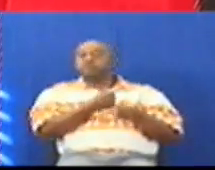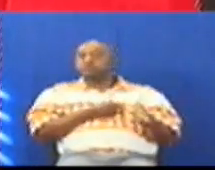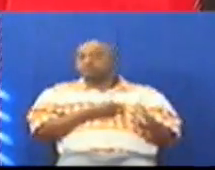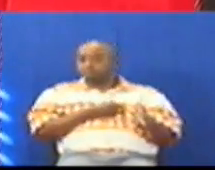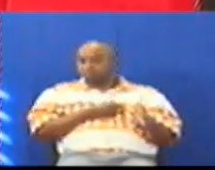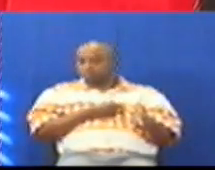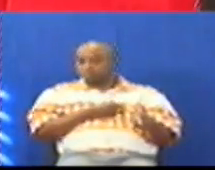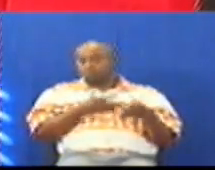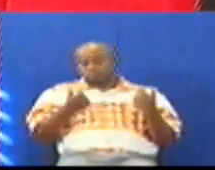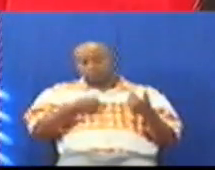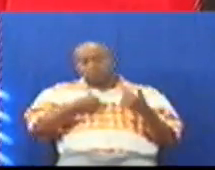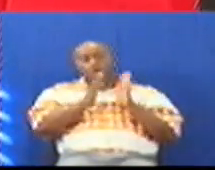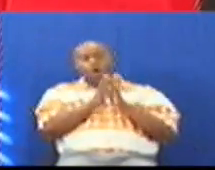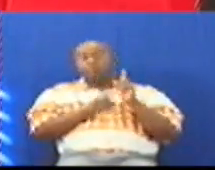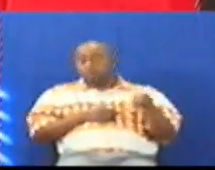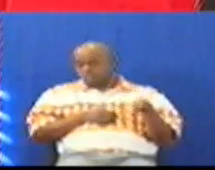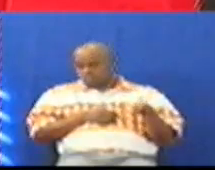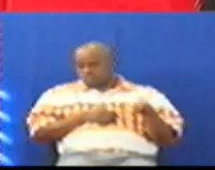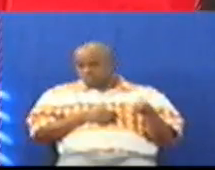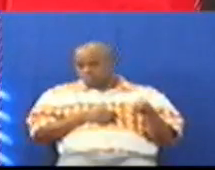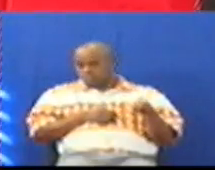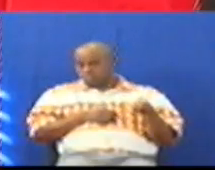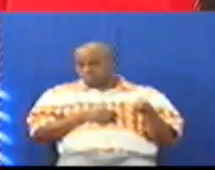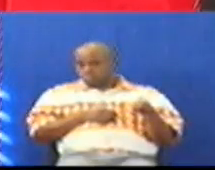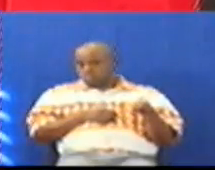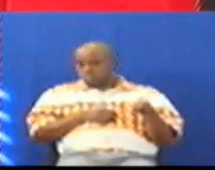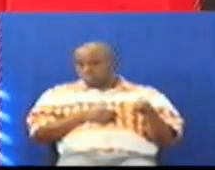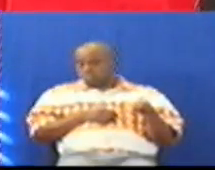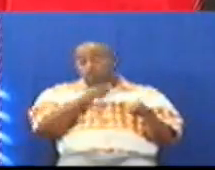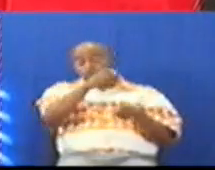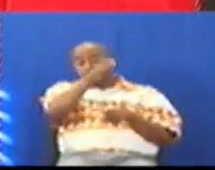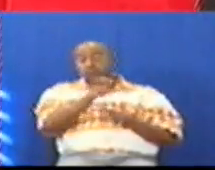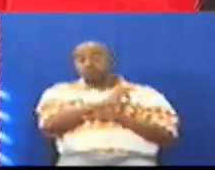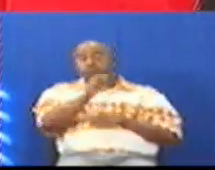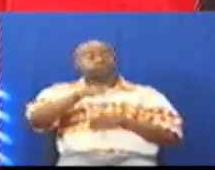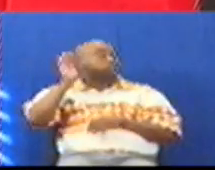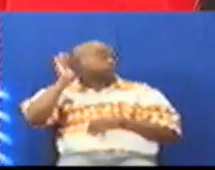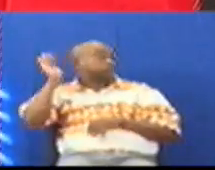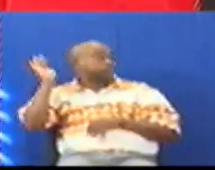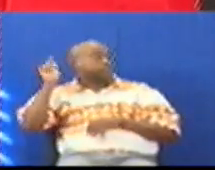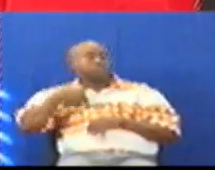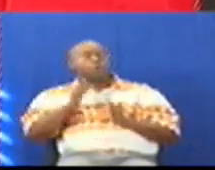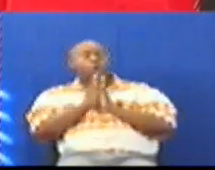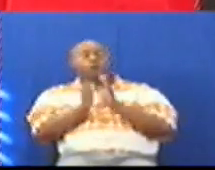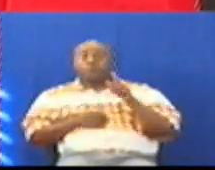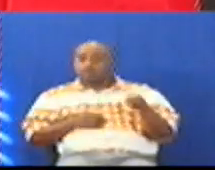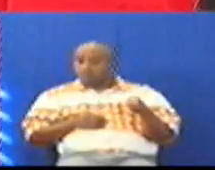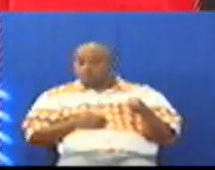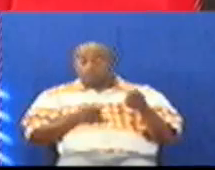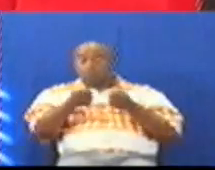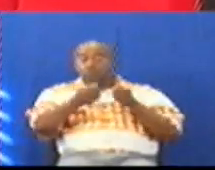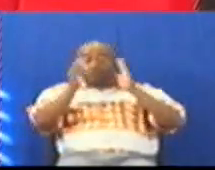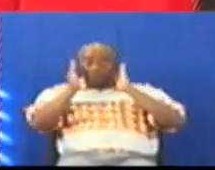basi mimi ni muombe sana, ni msikivu sana na ni muelewa sana. Mimi ni kuombe mkurugenzi mkuu,